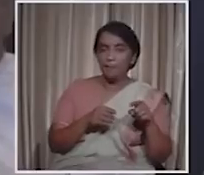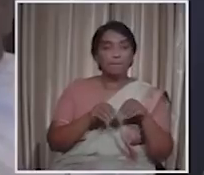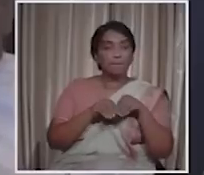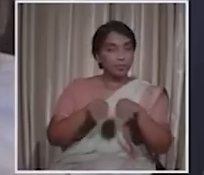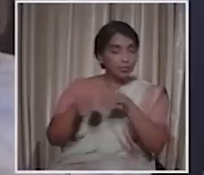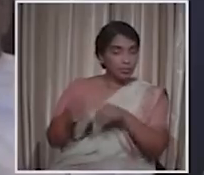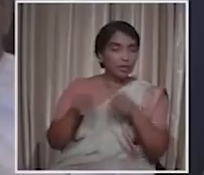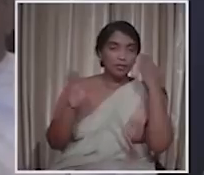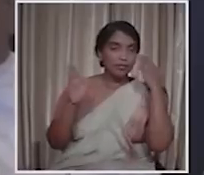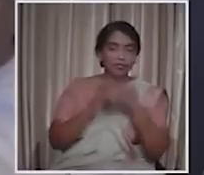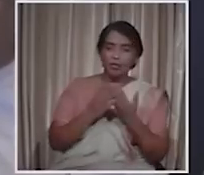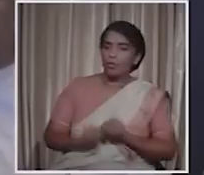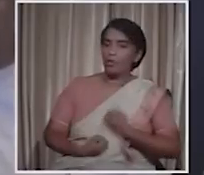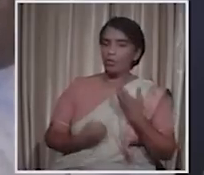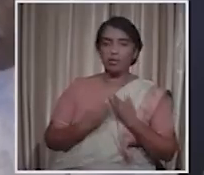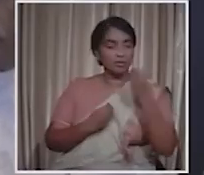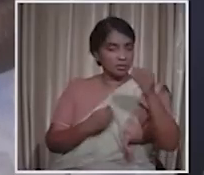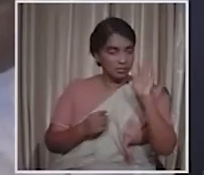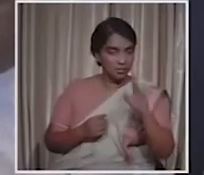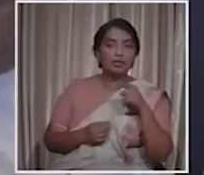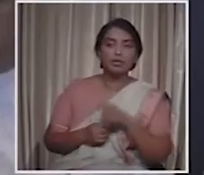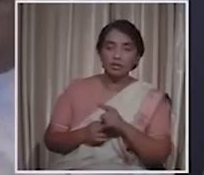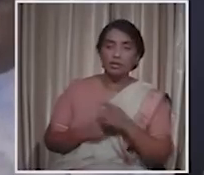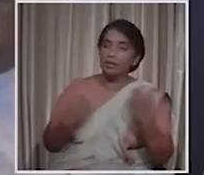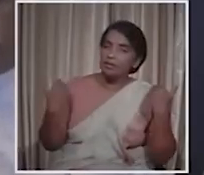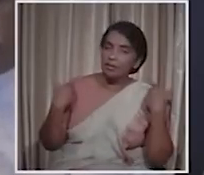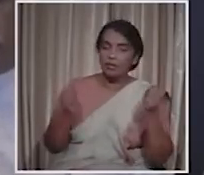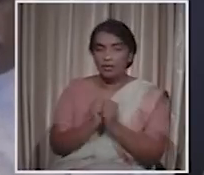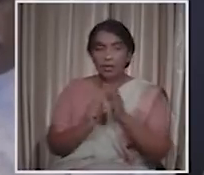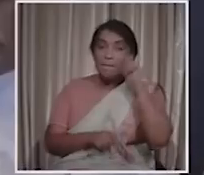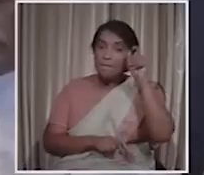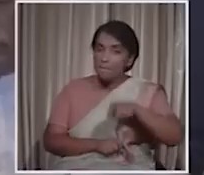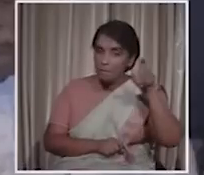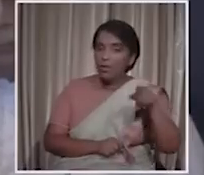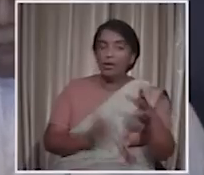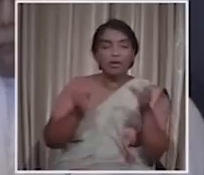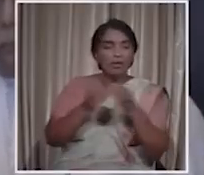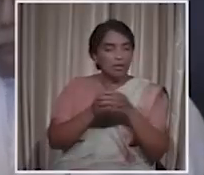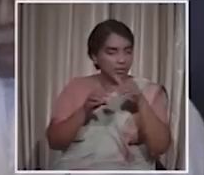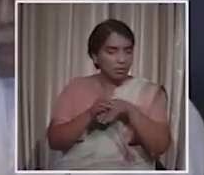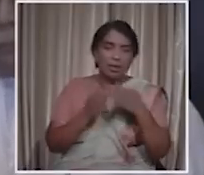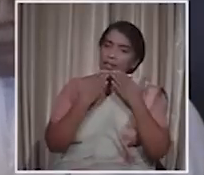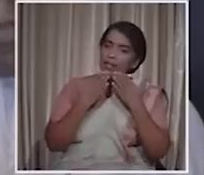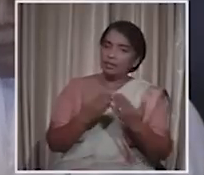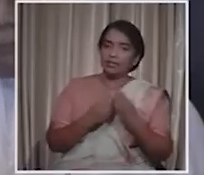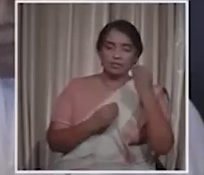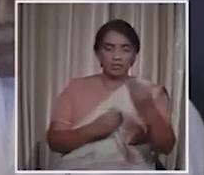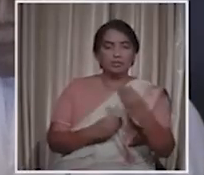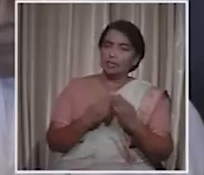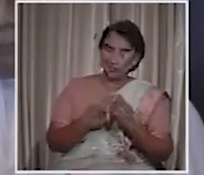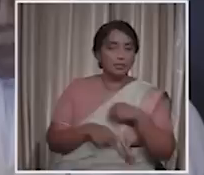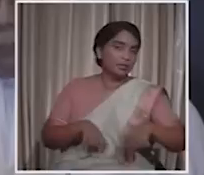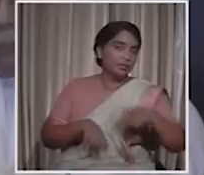කෘෂිකාර්මික ශාස්ත්‍රයේ පිබිදීමක් ඇති කරලීම උදෙසා වෙහෙසෙන කැපෙන පුද්ගලයන්ටත් කණ්ඩායම වලටත් ස්තුතිය පළ කරන්න මම